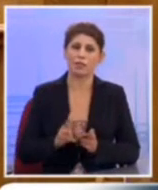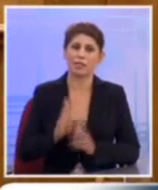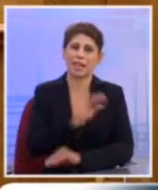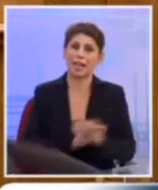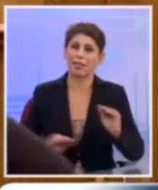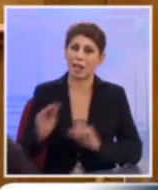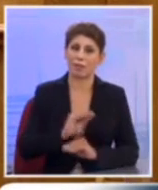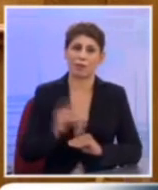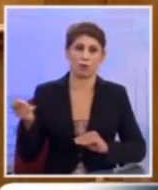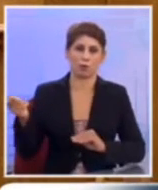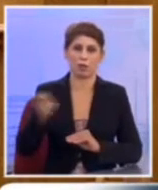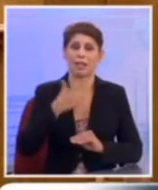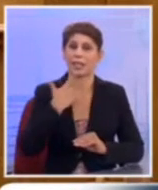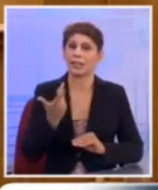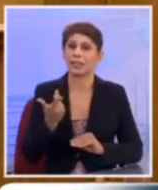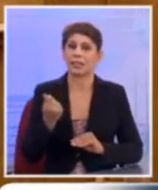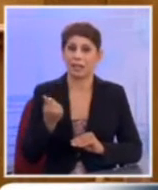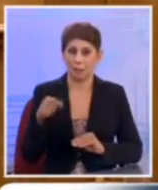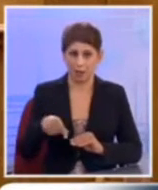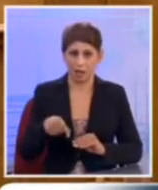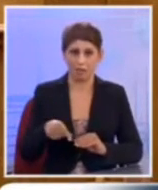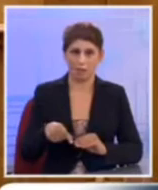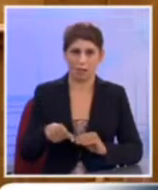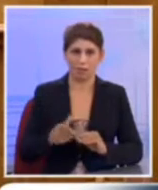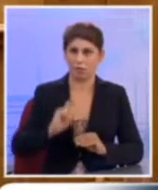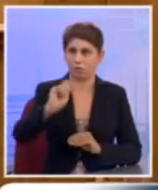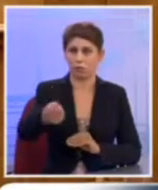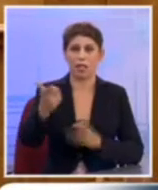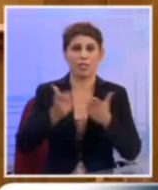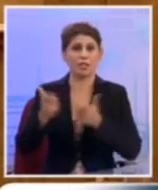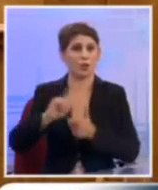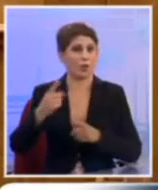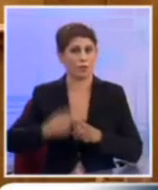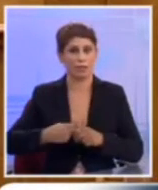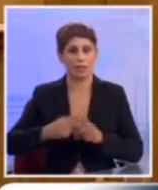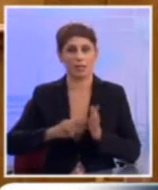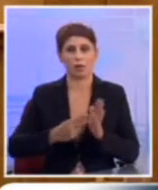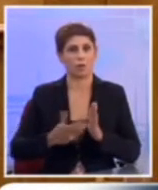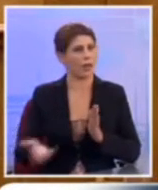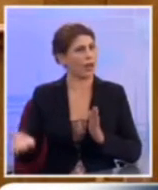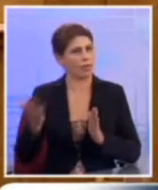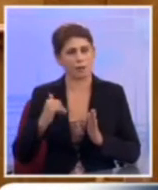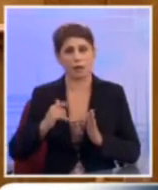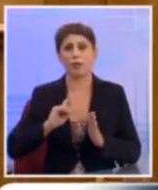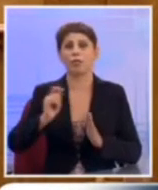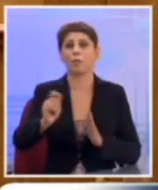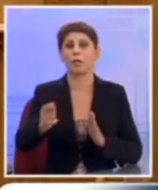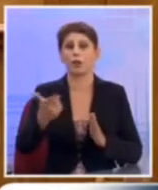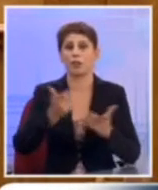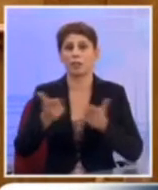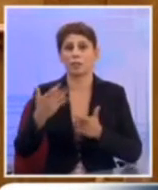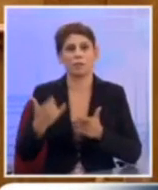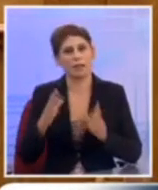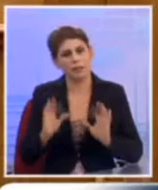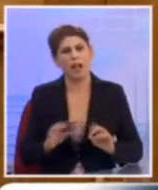αναδιάρθρωσης του χρέους. Διότι τα χρήματα αυτά θα πηγαίναν στους δανειστές, όχι στην ελληνική οικονομία. Δεν υπάρχουν, δεν πάνε στους δανειστές, άρα υπάρχει θέμα